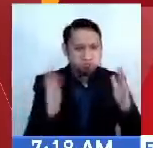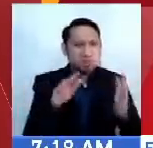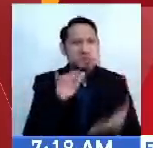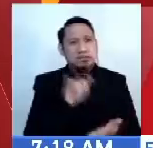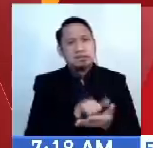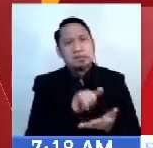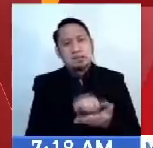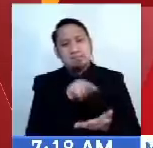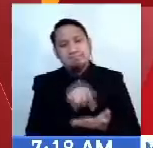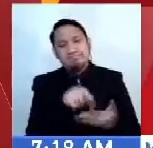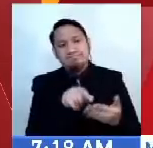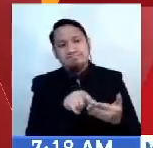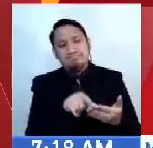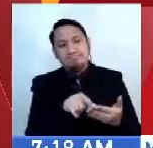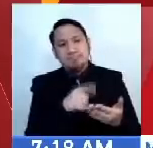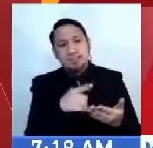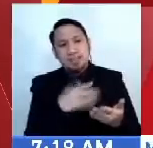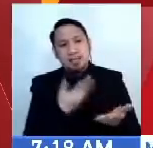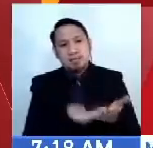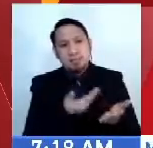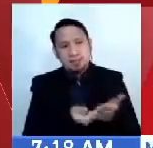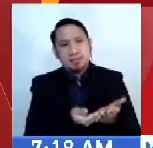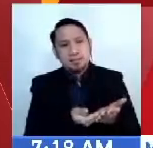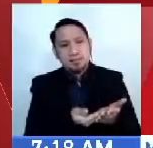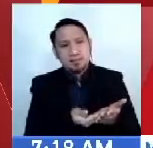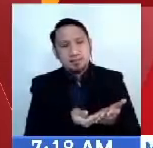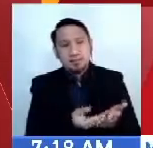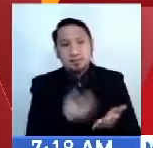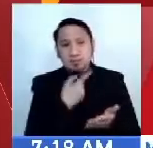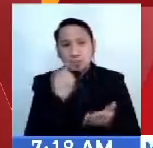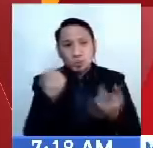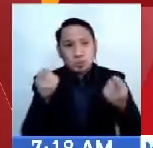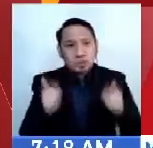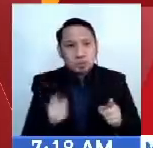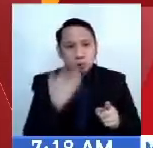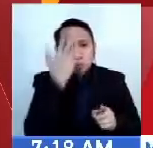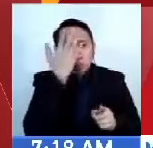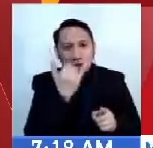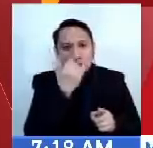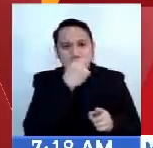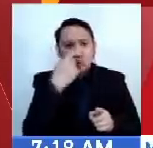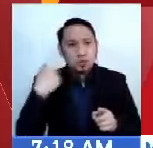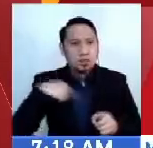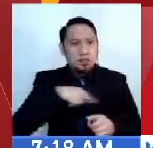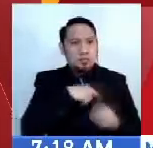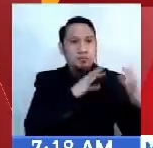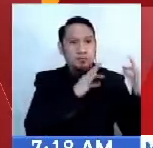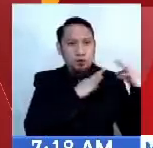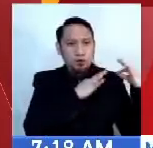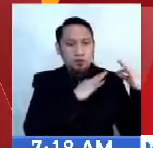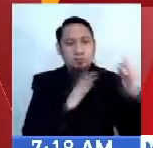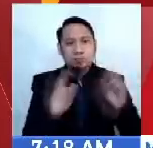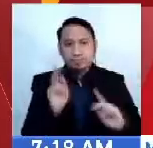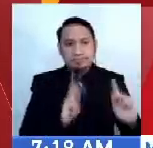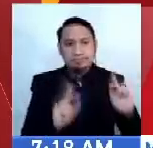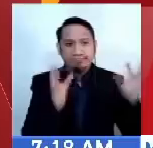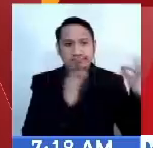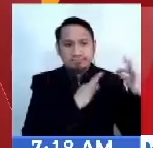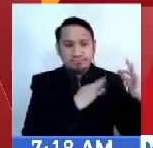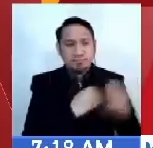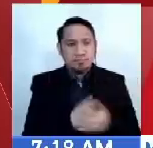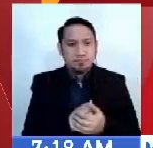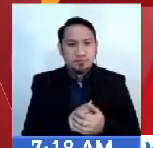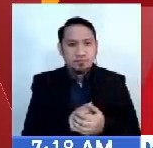maikakaila nangyayari ang lahat ng ito dahil din sa kagagawan nating mga tao. Sa pinakahuling report ng